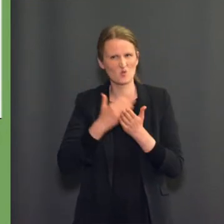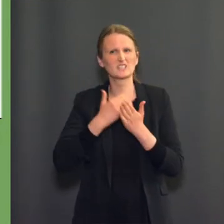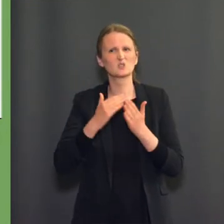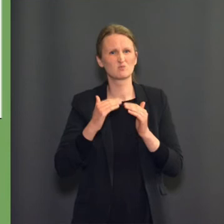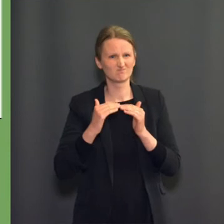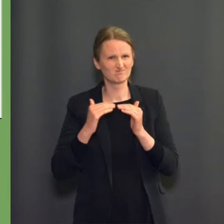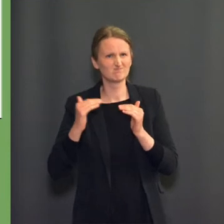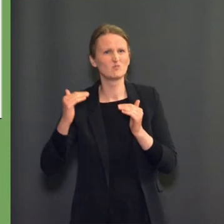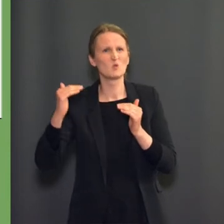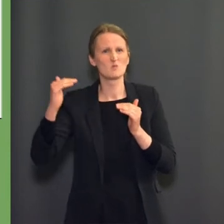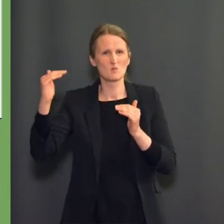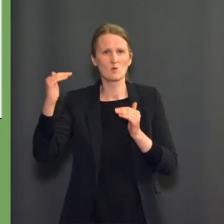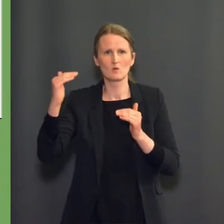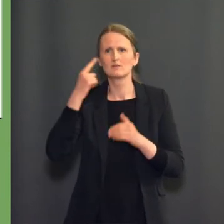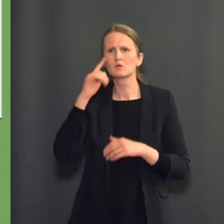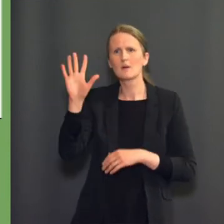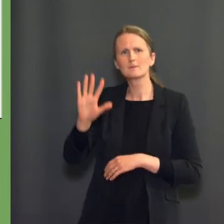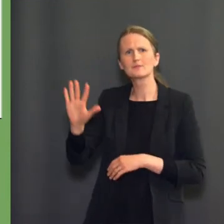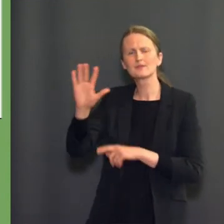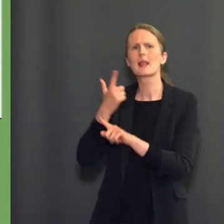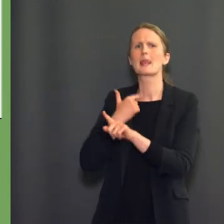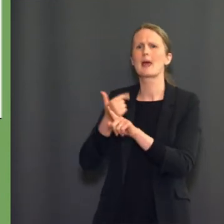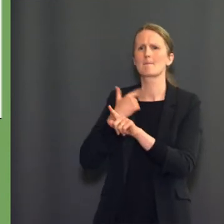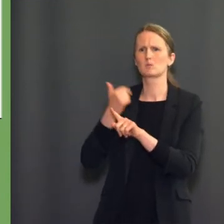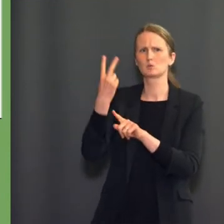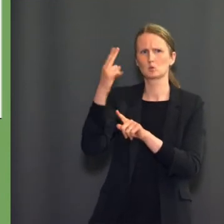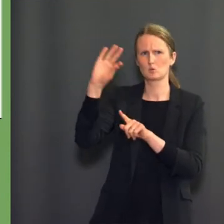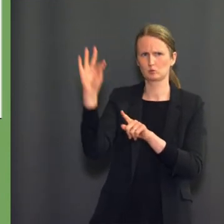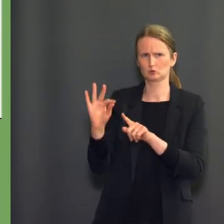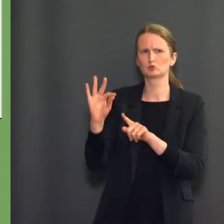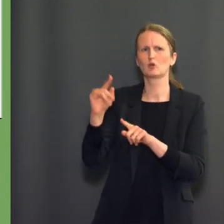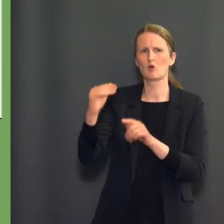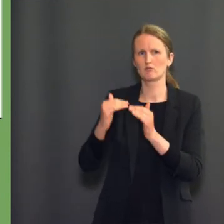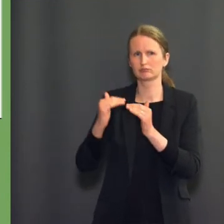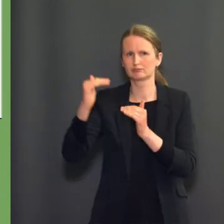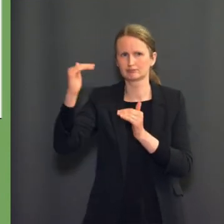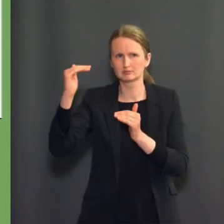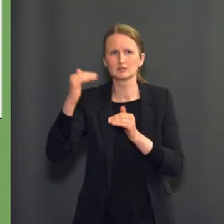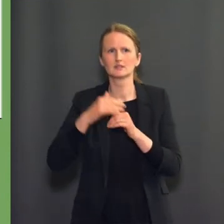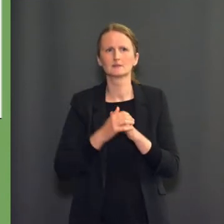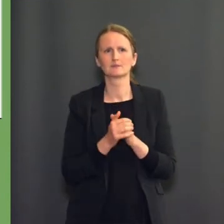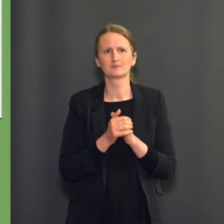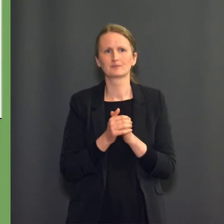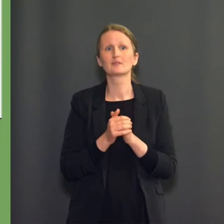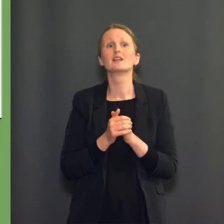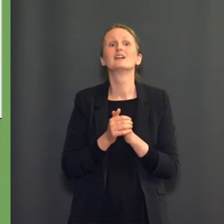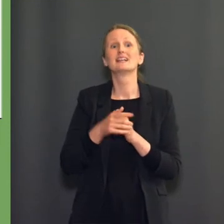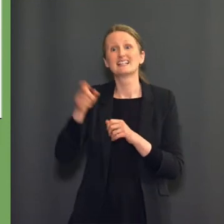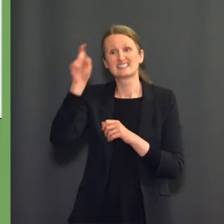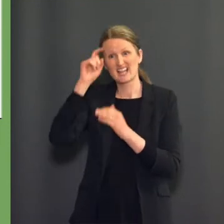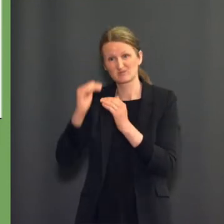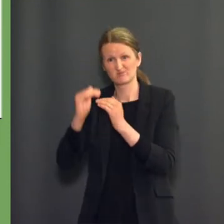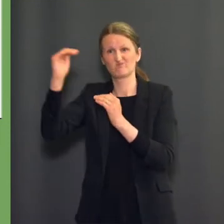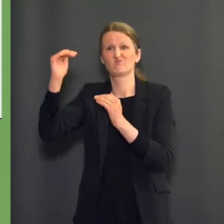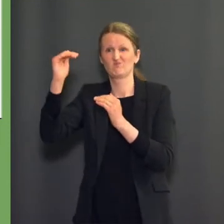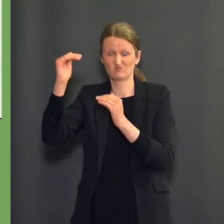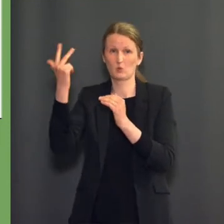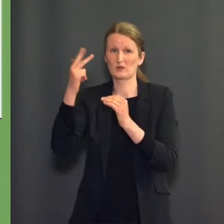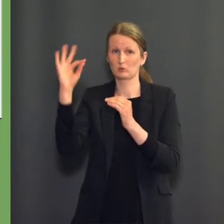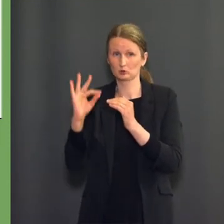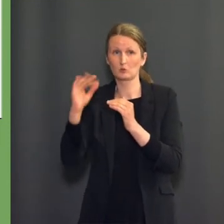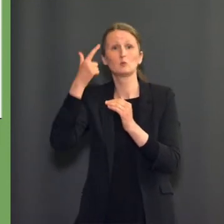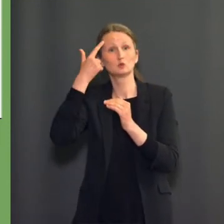dans le Limbourg jusqu'à plus 8% à Liège et dans la province du Luxembourg.